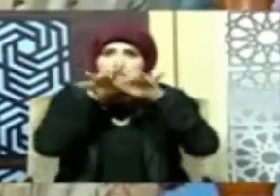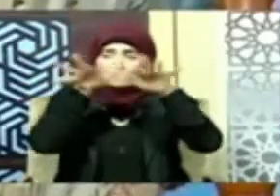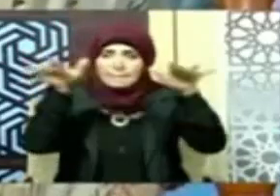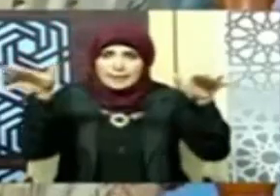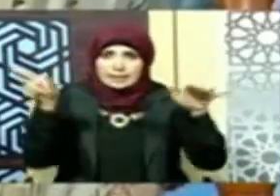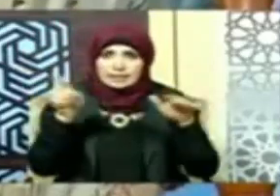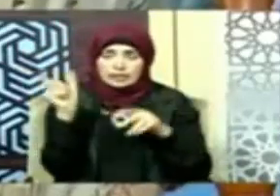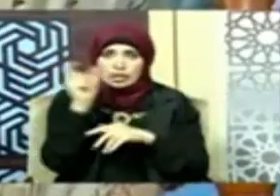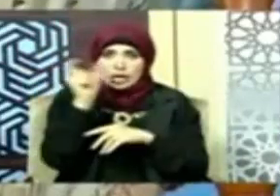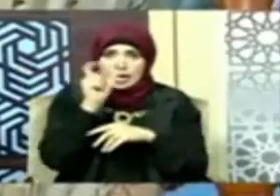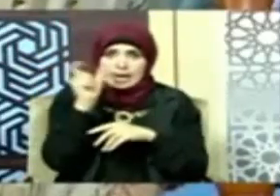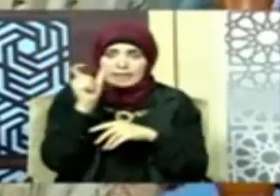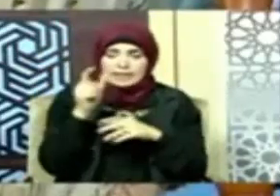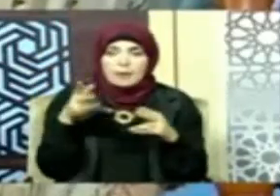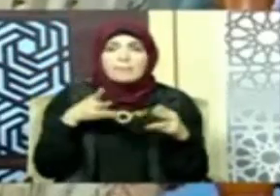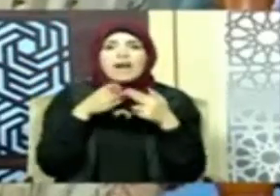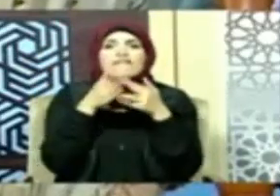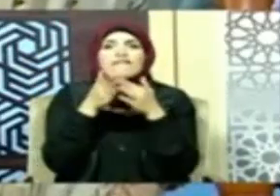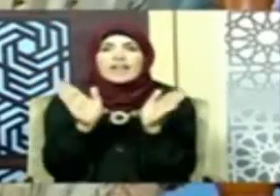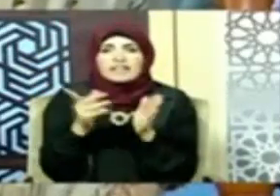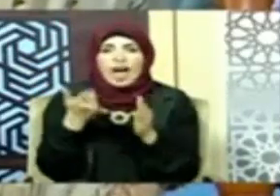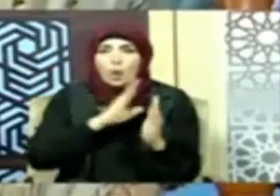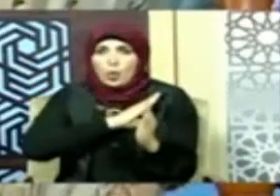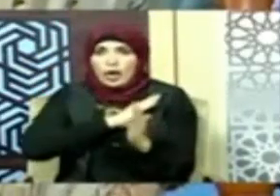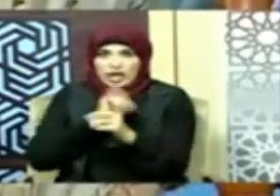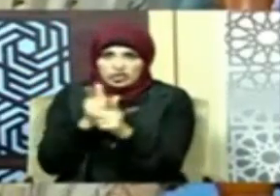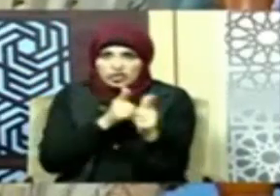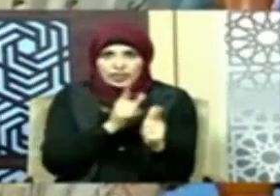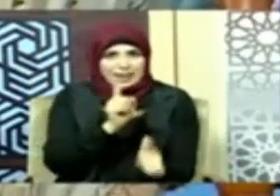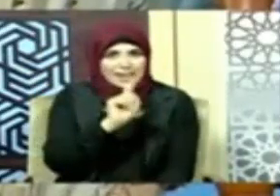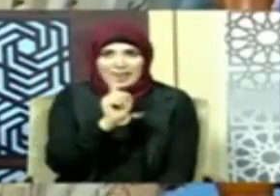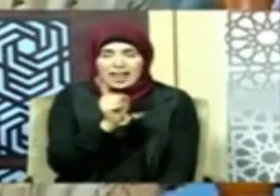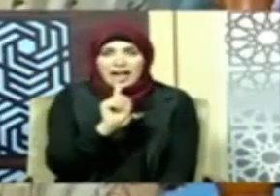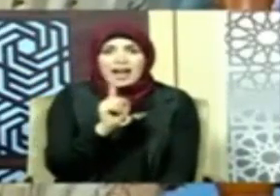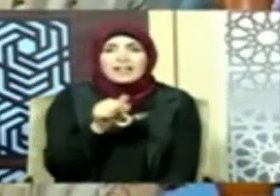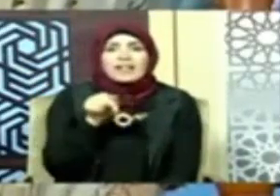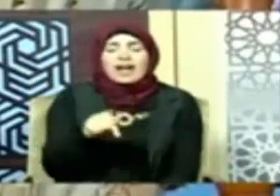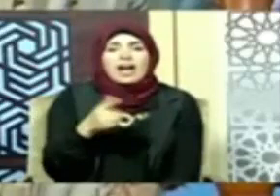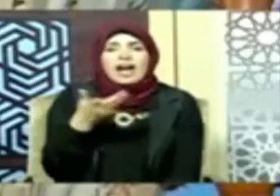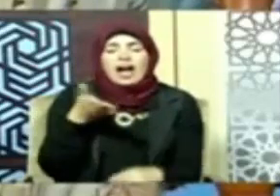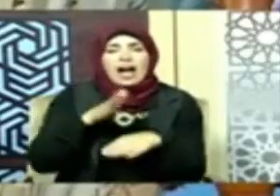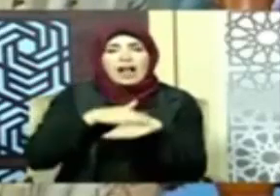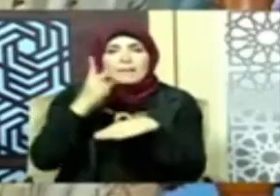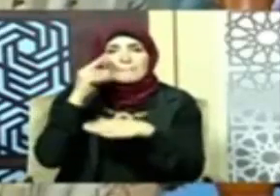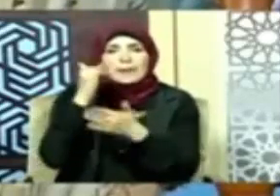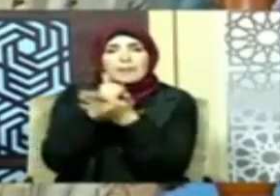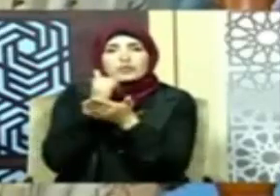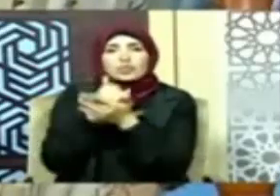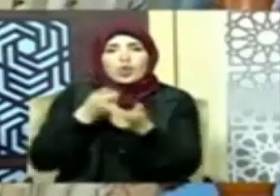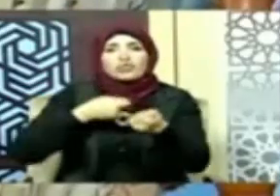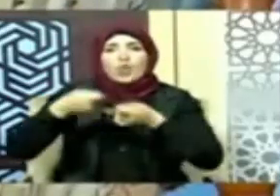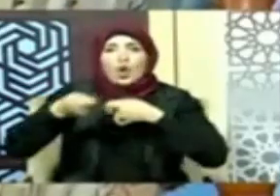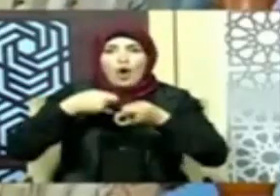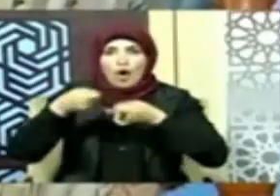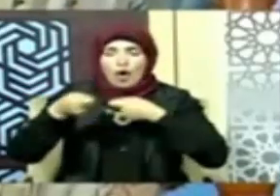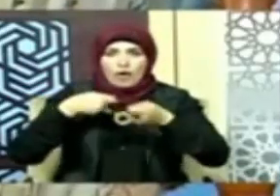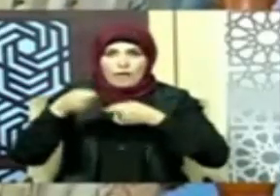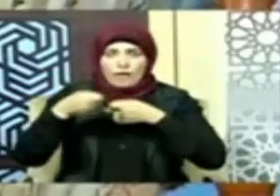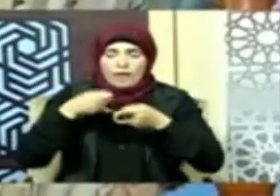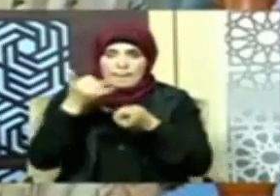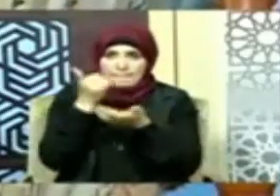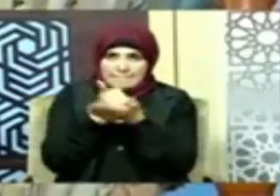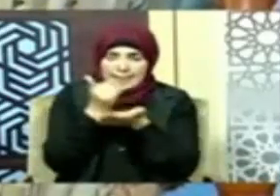جيوش، وإنما على أيدي ستة من التجار مثلوا الإسلام واقعا